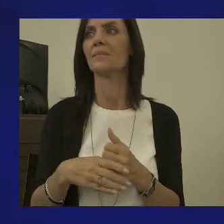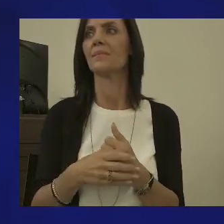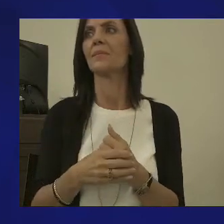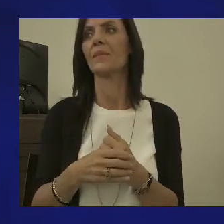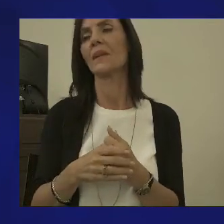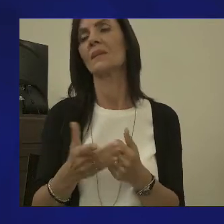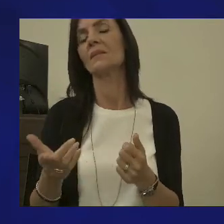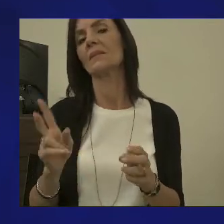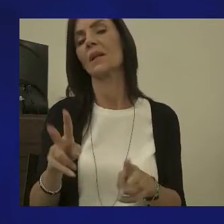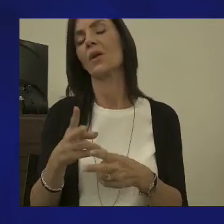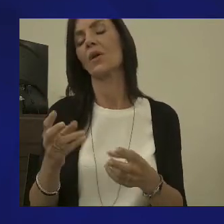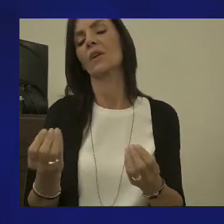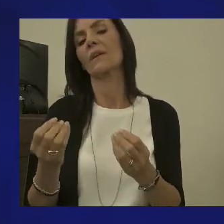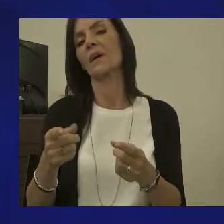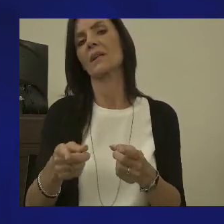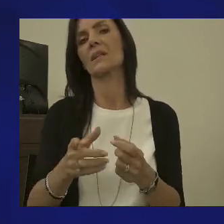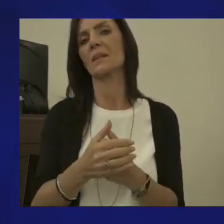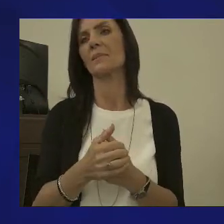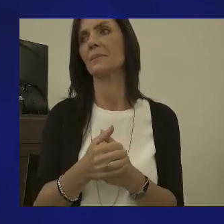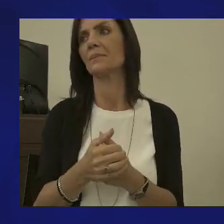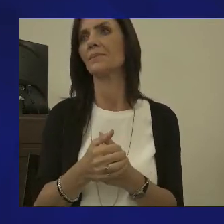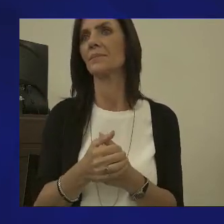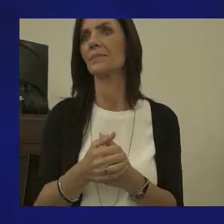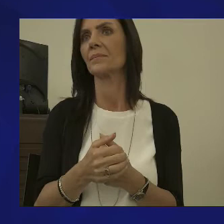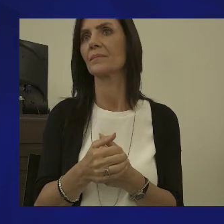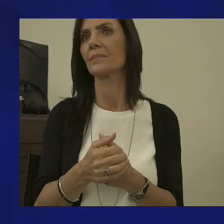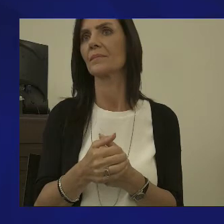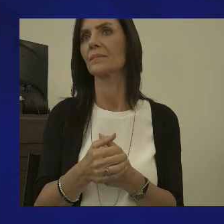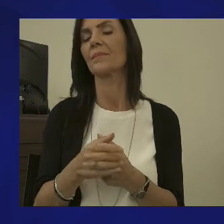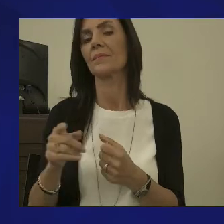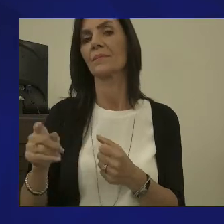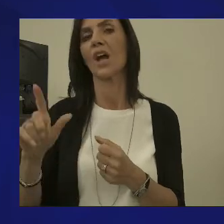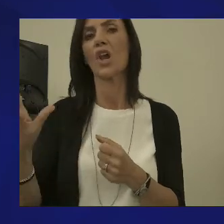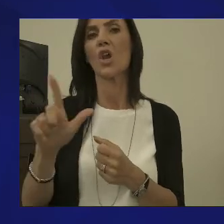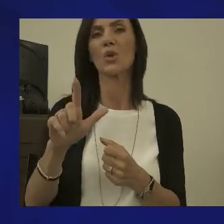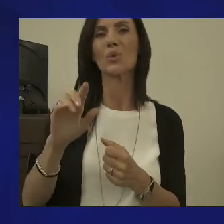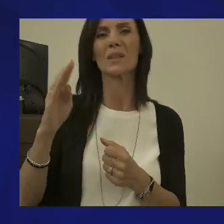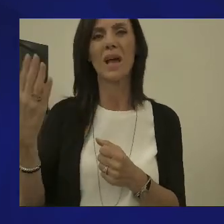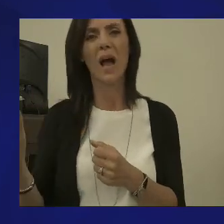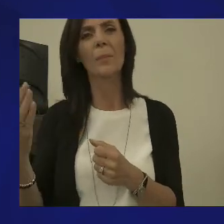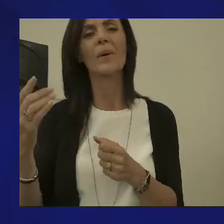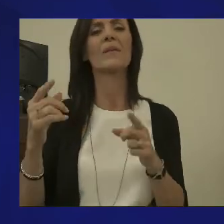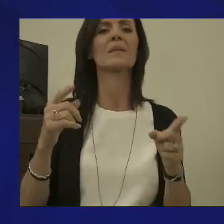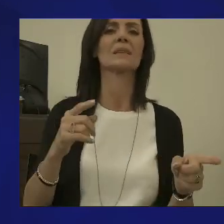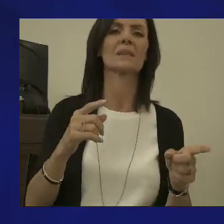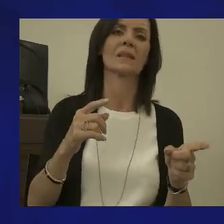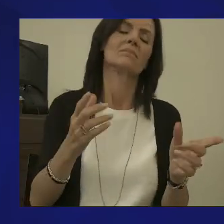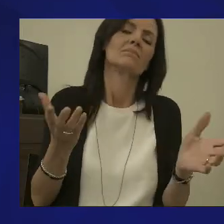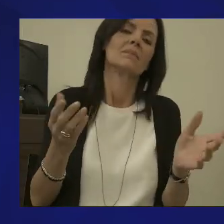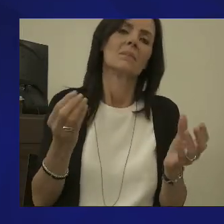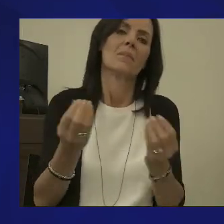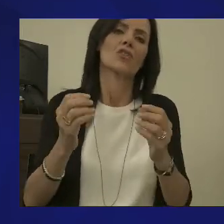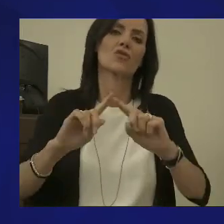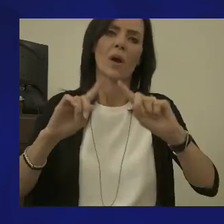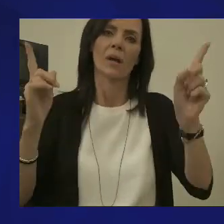4, וזה לא יכול להיות דבר כזה, אנחנו ראינו בלוטוס 16. לוטוס 4 זה לוטוס 4, וזה משהו אחר. זה לא משהו אחר, זה הכל...